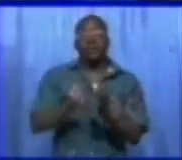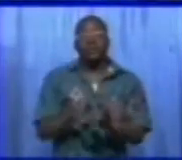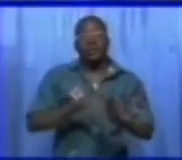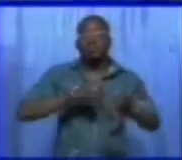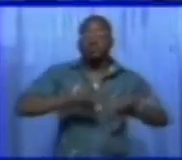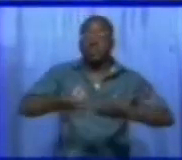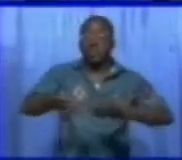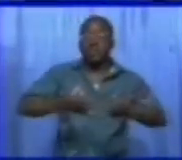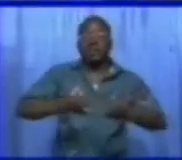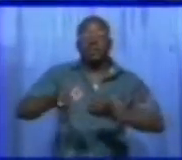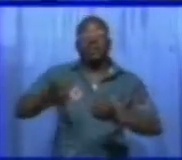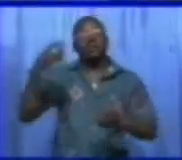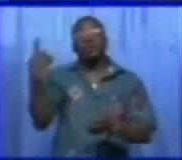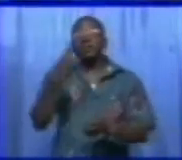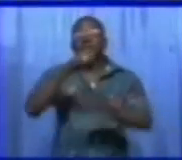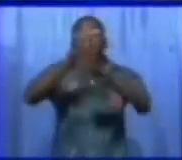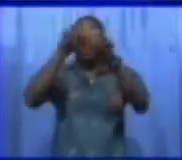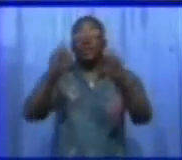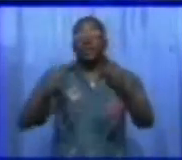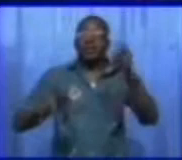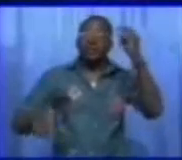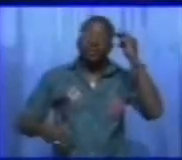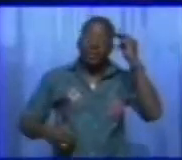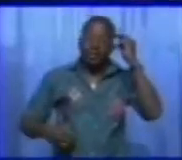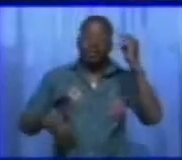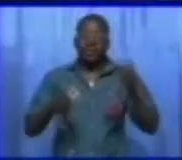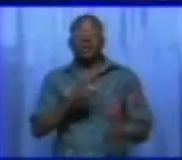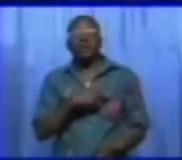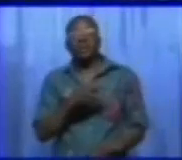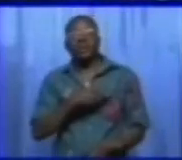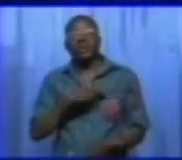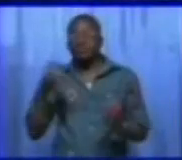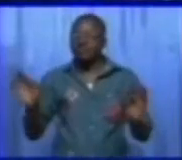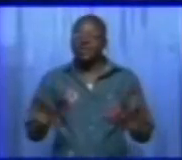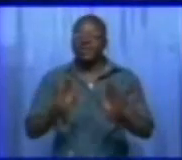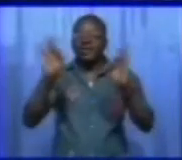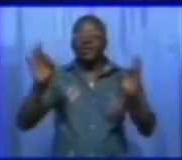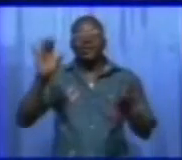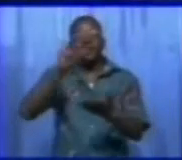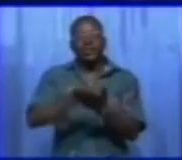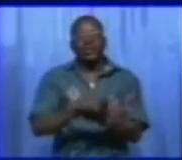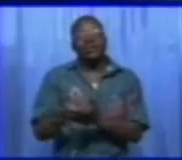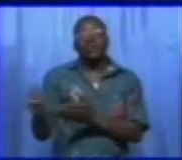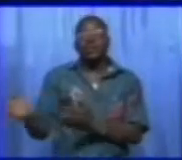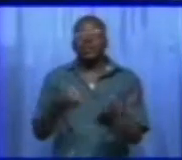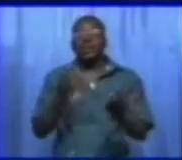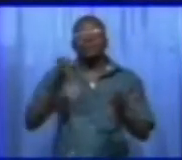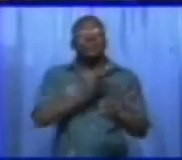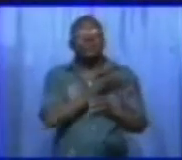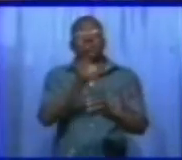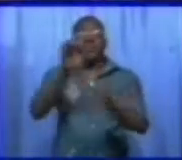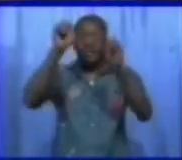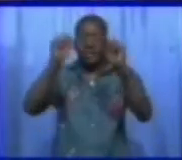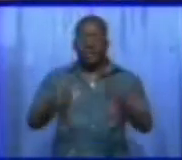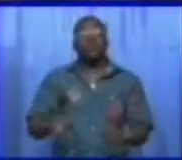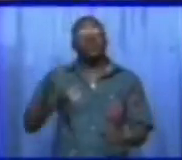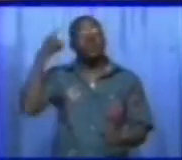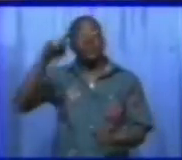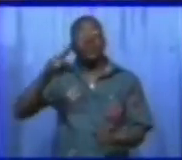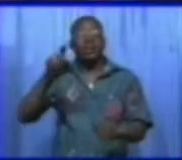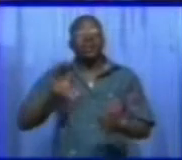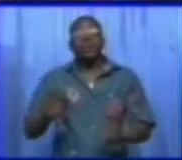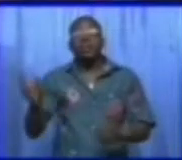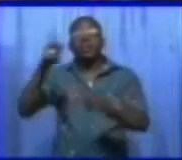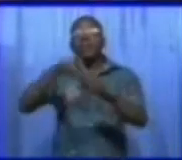échanger sur ces questions de maladies respiratoires. Nous nous félicitons de ce que ce congrès va renforcer les capacités donc des participants, des membres